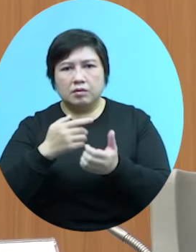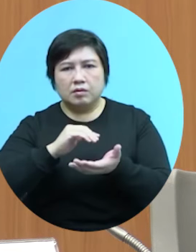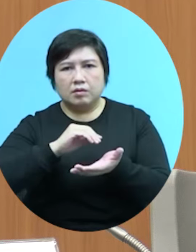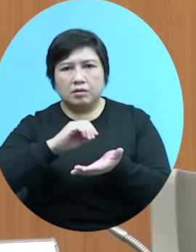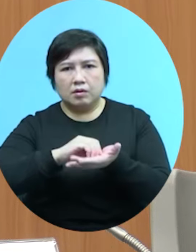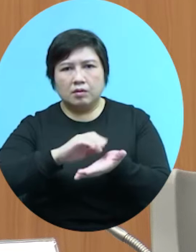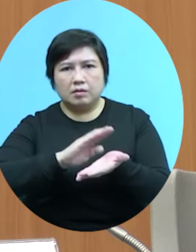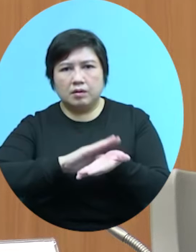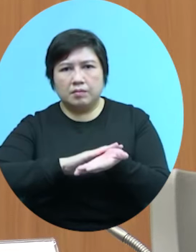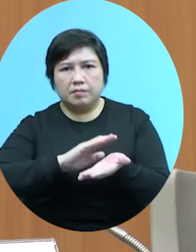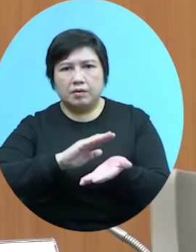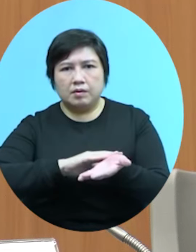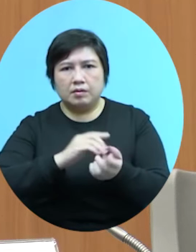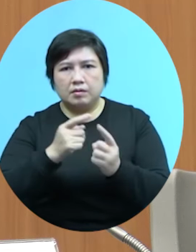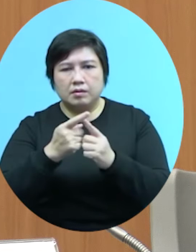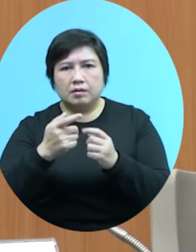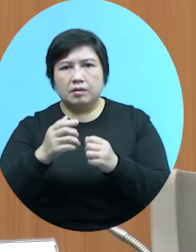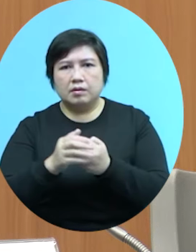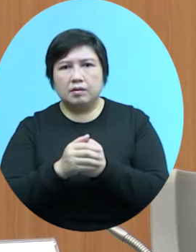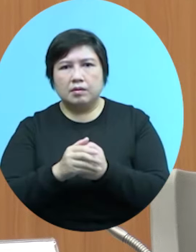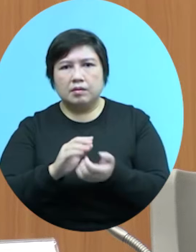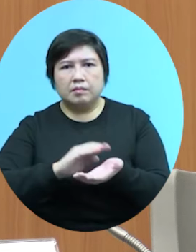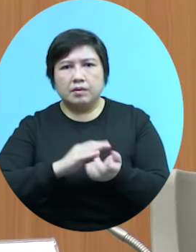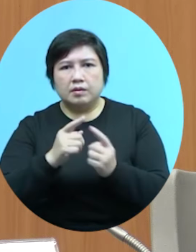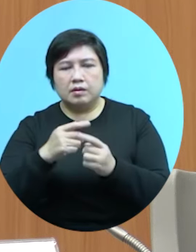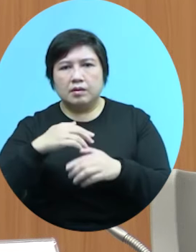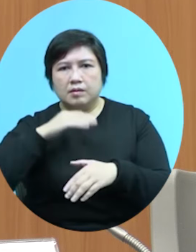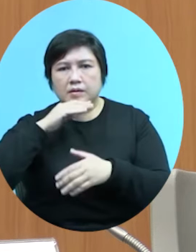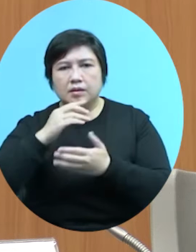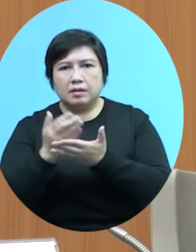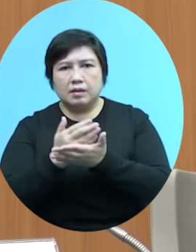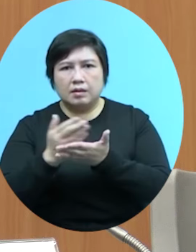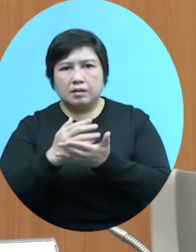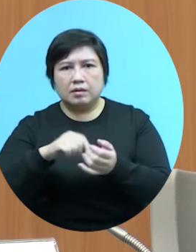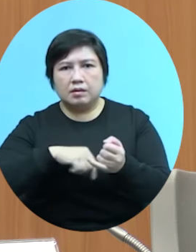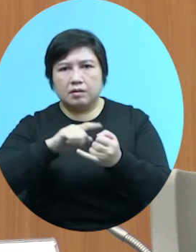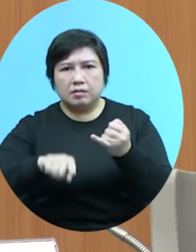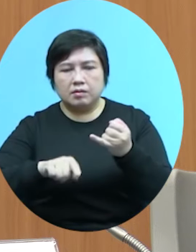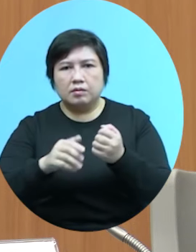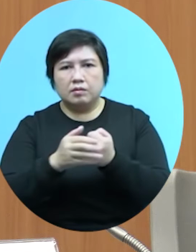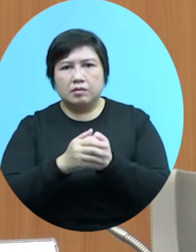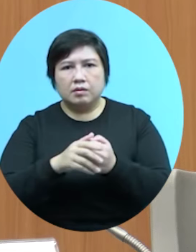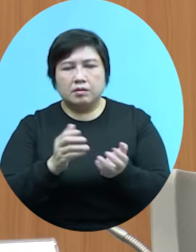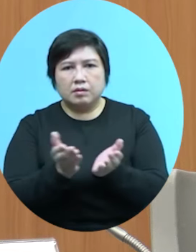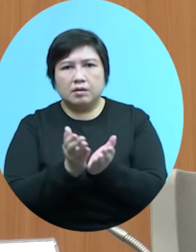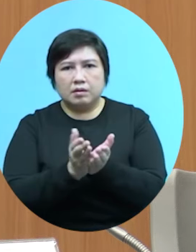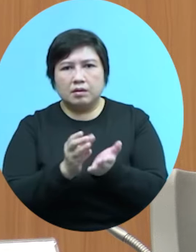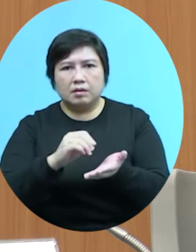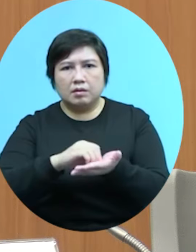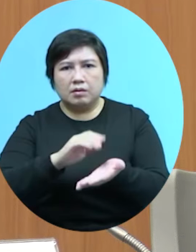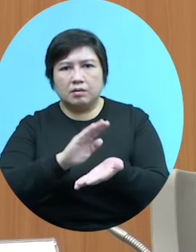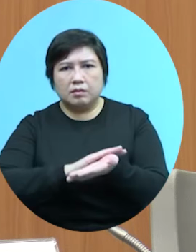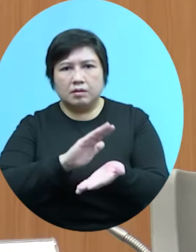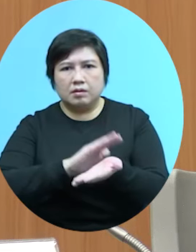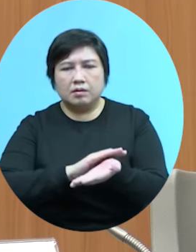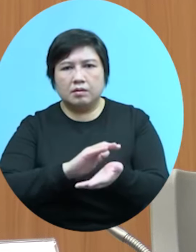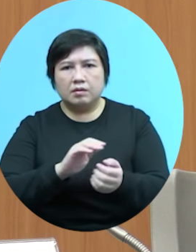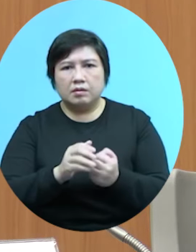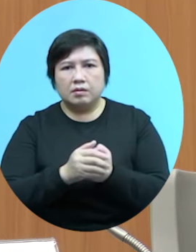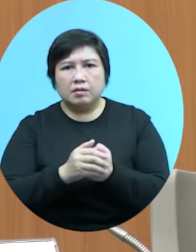人病人可以在那裏等候測試結果如果證實是確診之後亦會